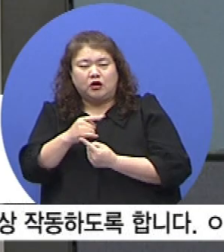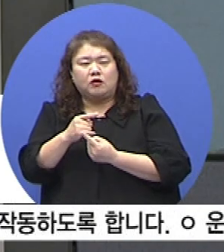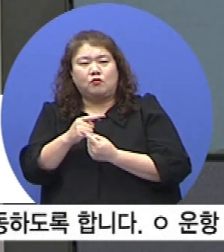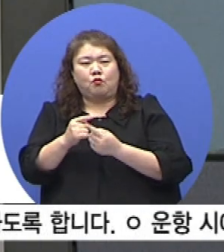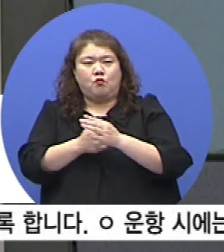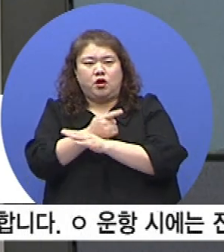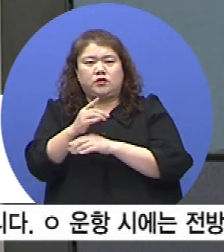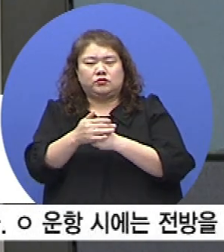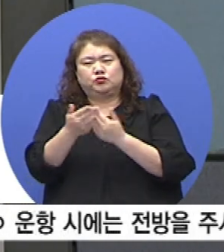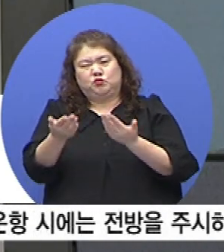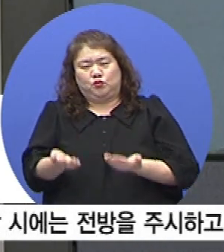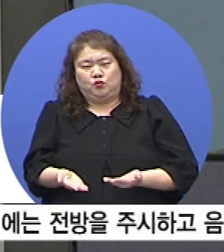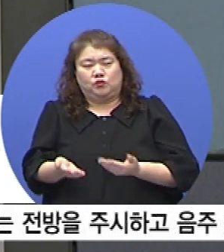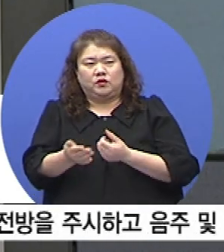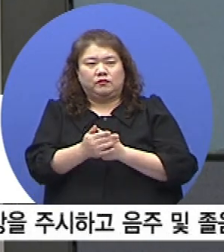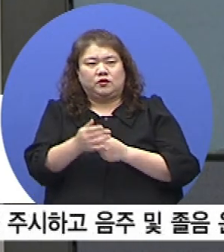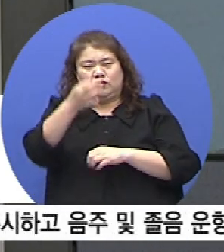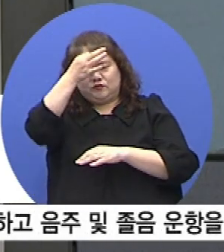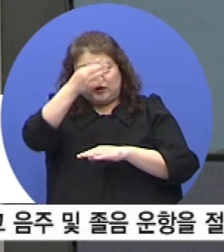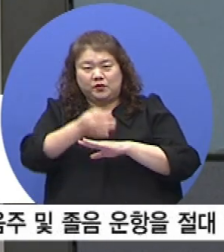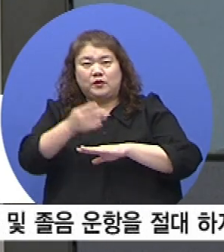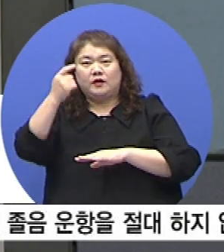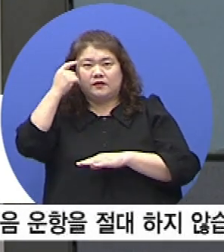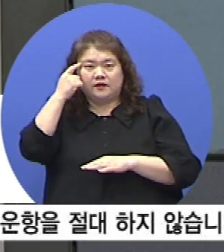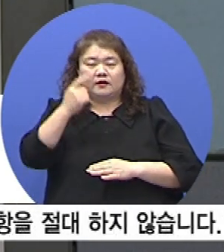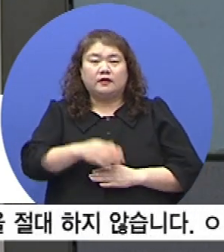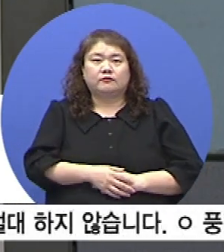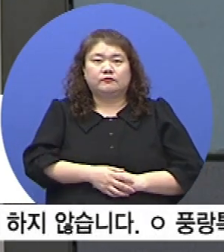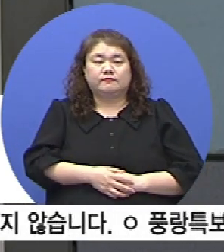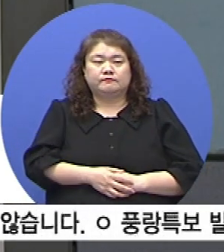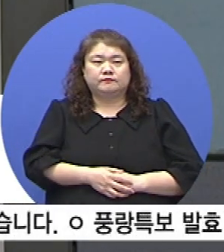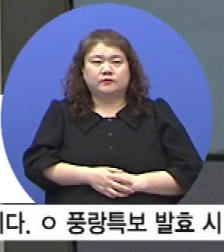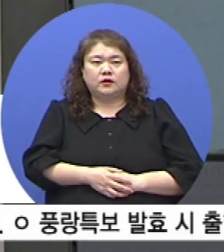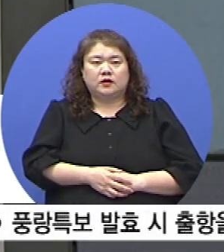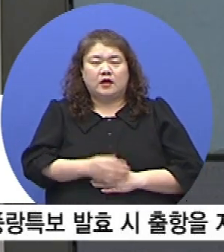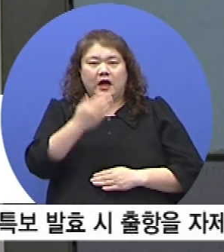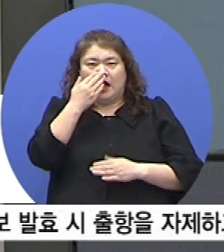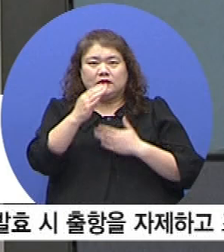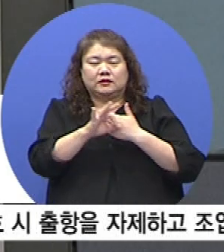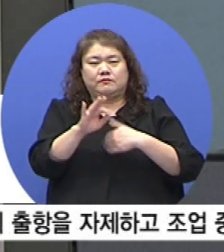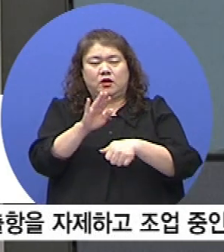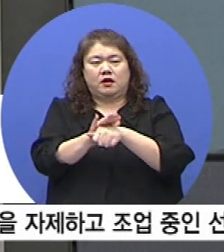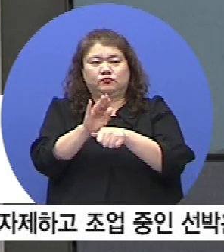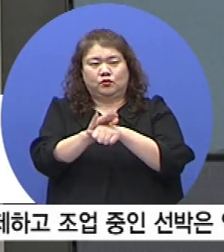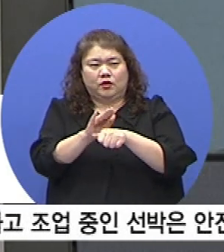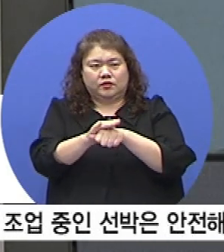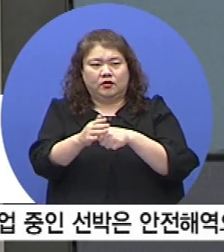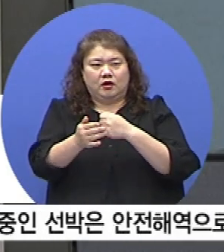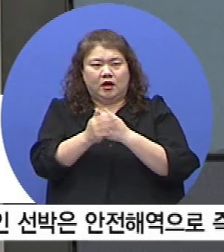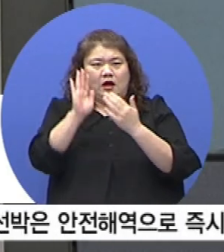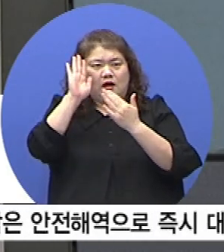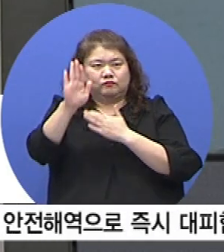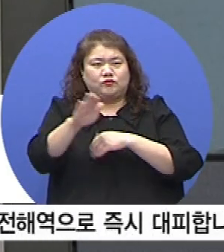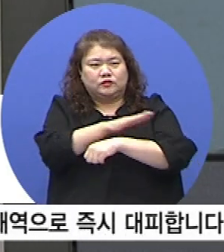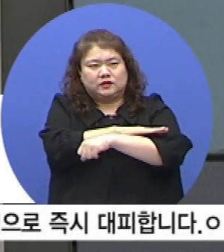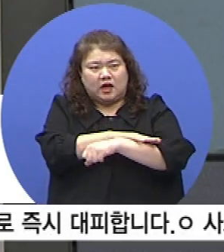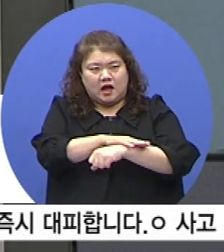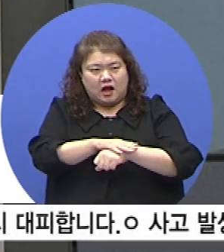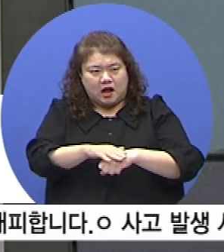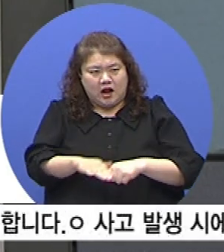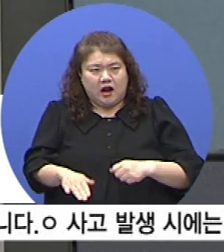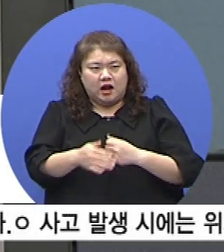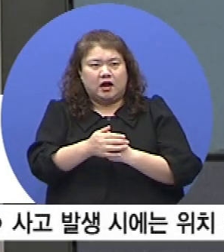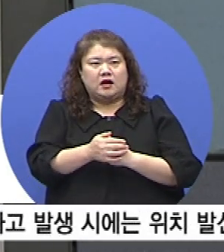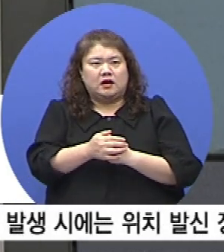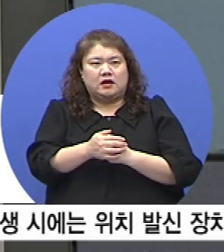그런 상황이어서 조금 죄송스럽게 생각하고요 저희도 이제 최대한 협조 해서 어 지금